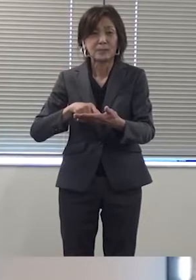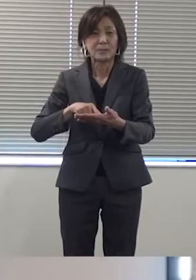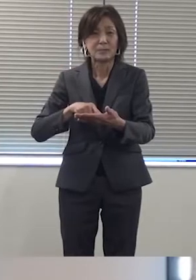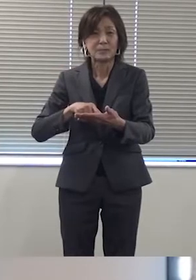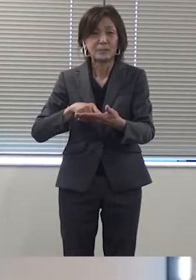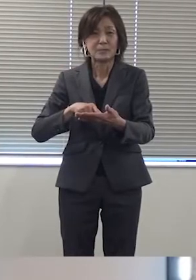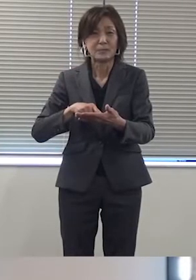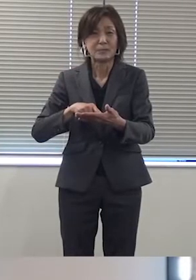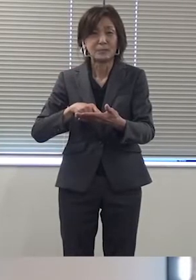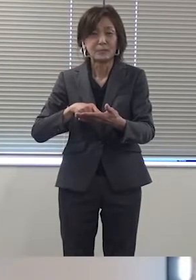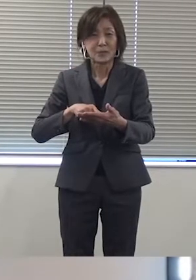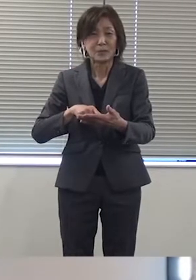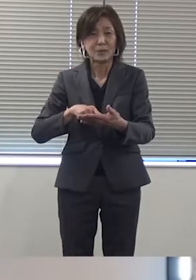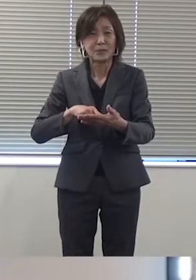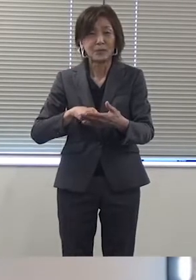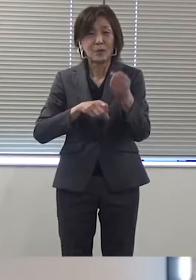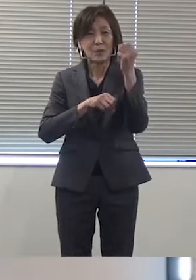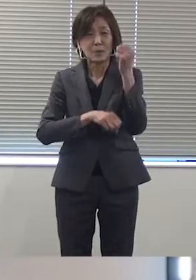した。